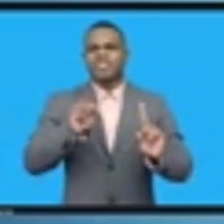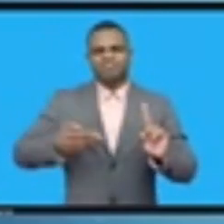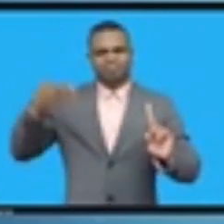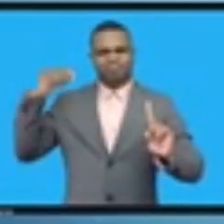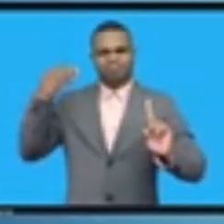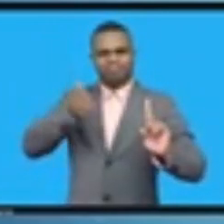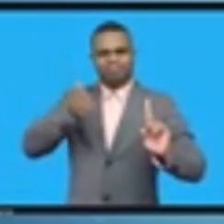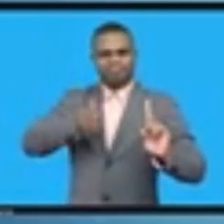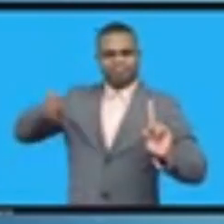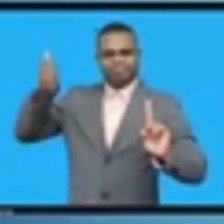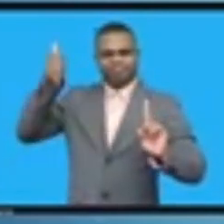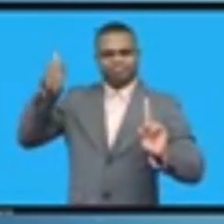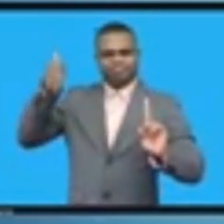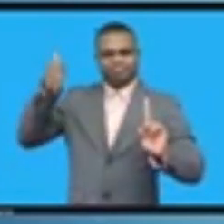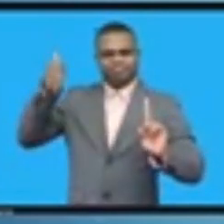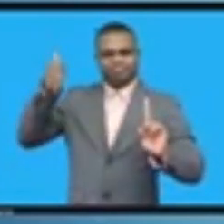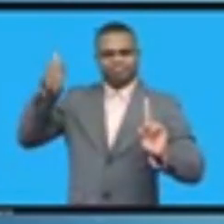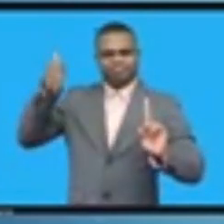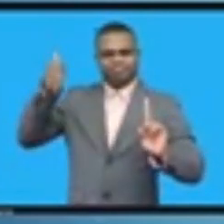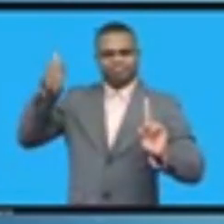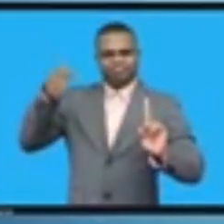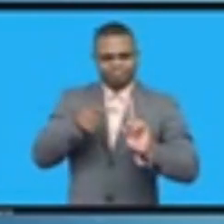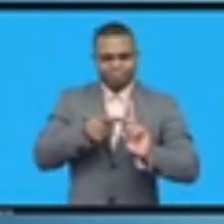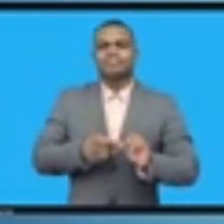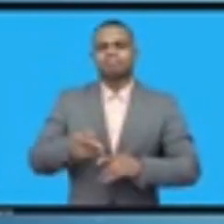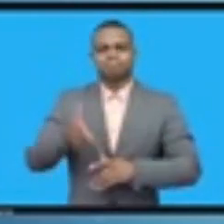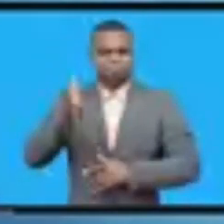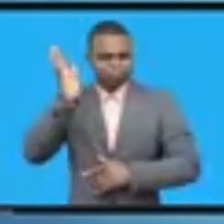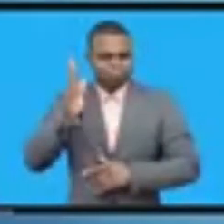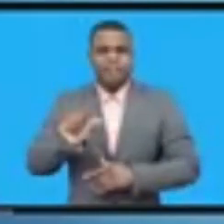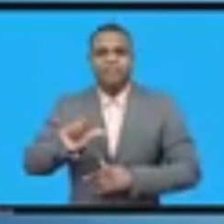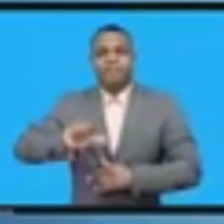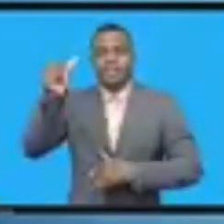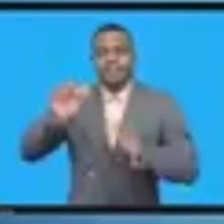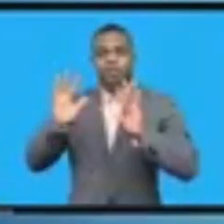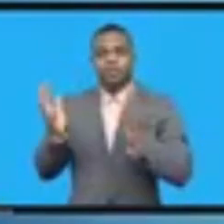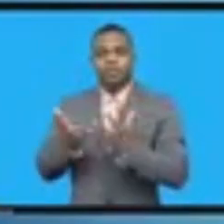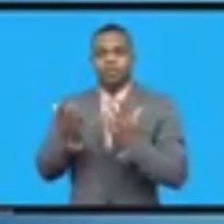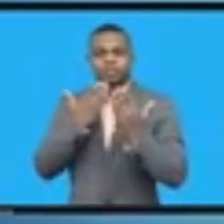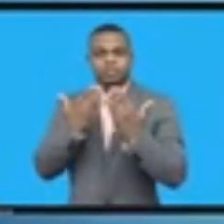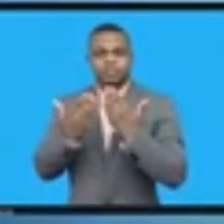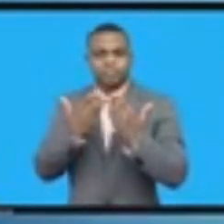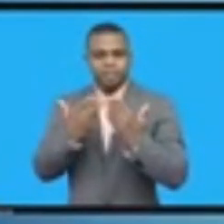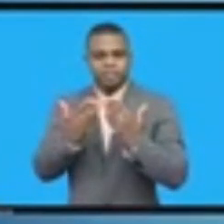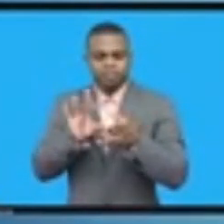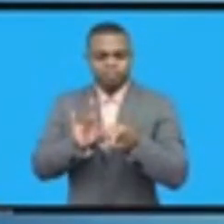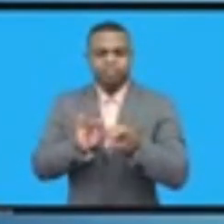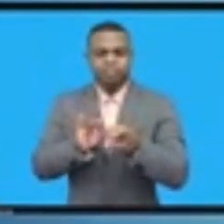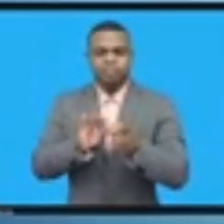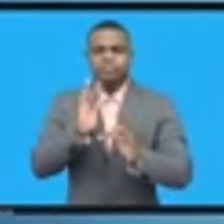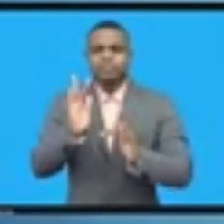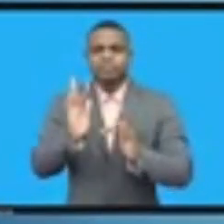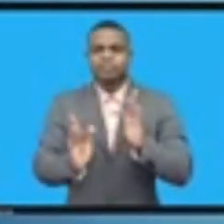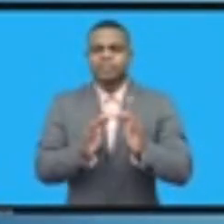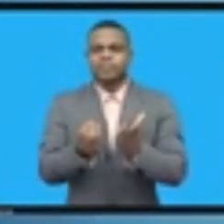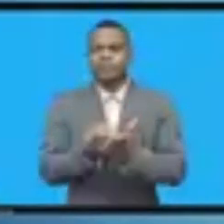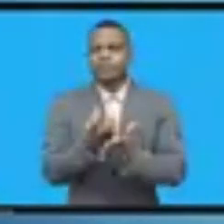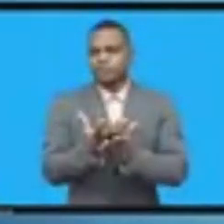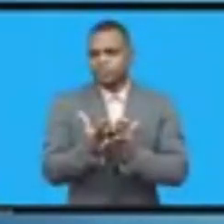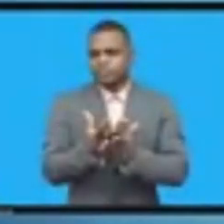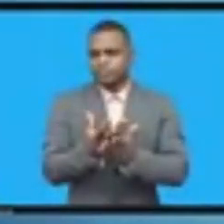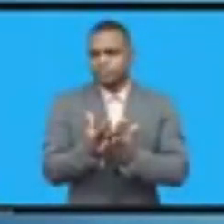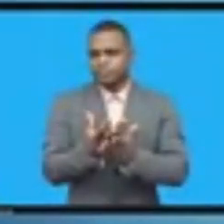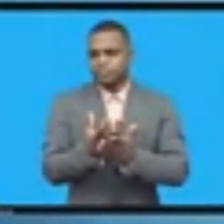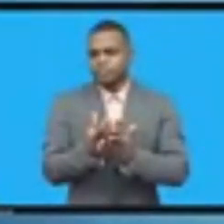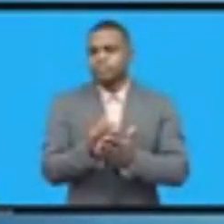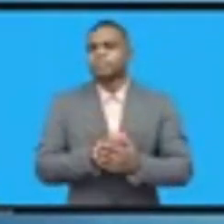在第三届，在首届，信息社会峰会上面的讲